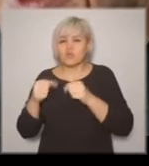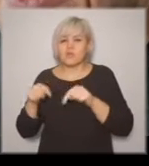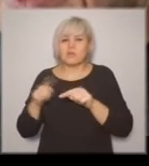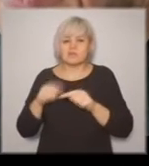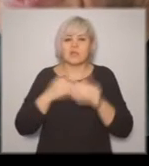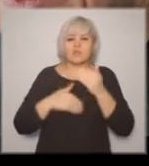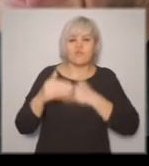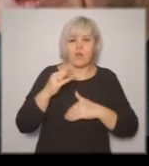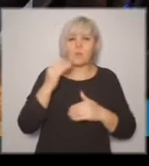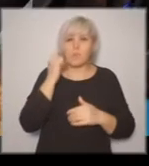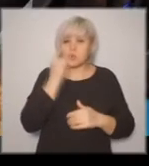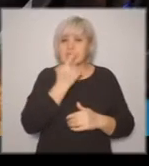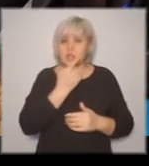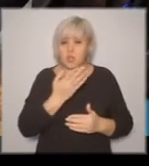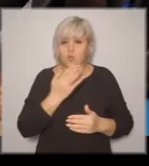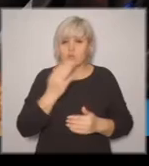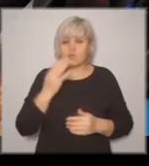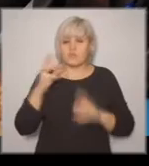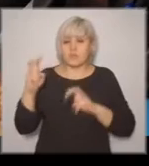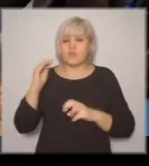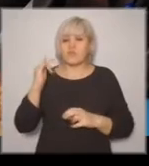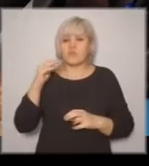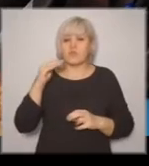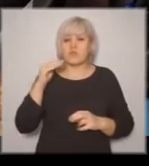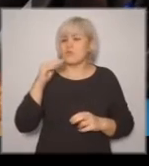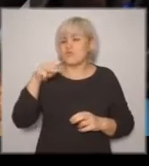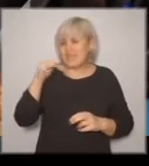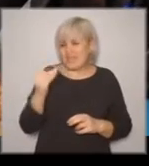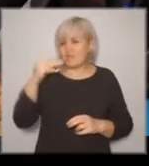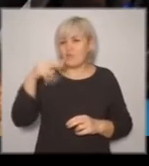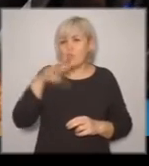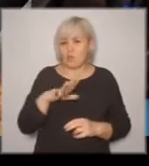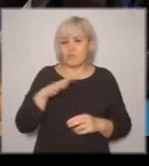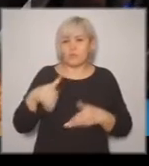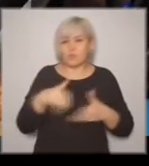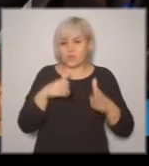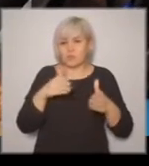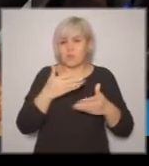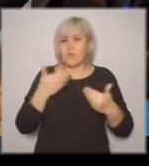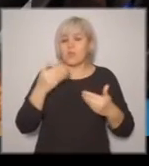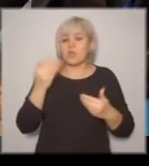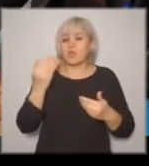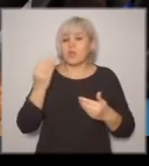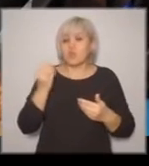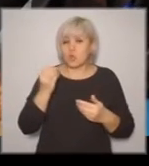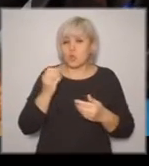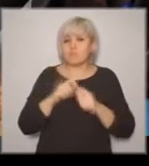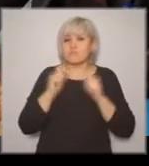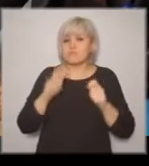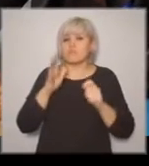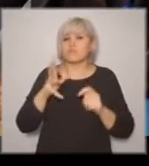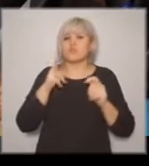жесткая политика. У нас в организации не так много народу, но Когда к нам приходит новый